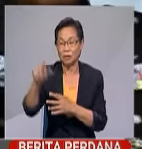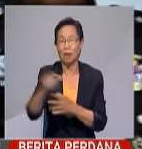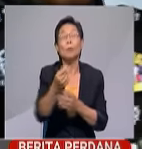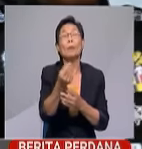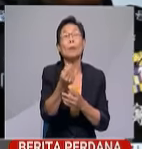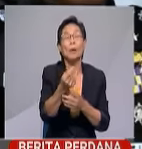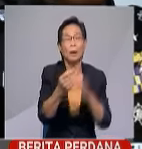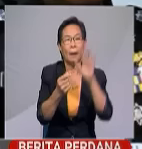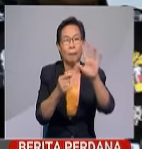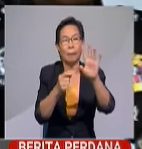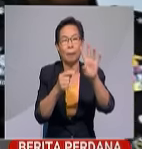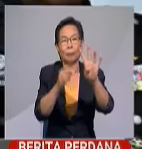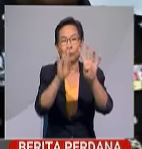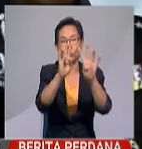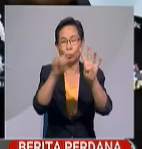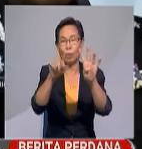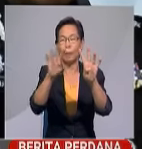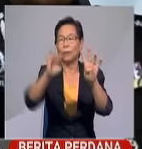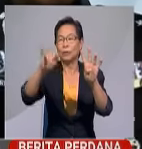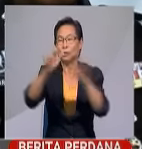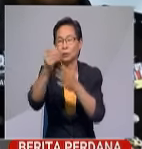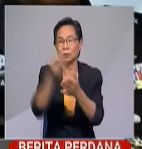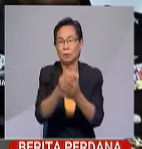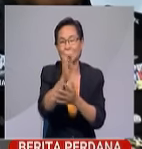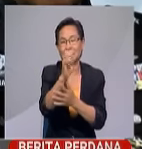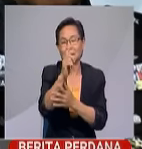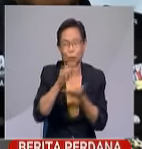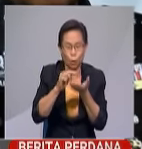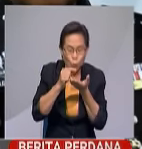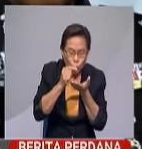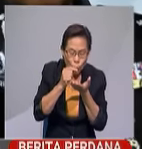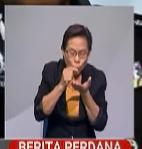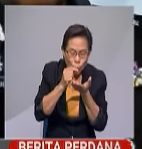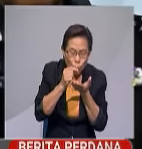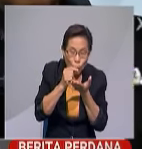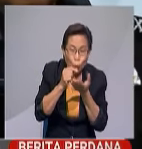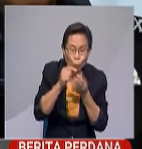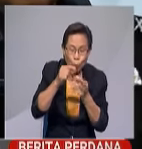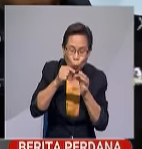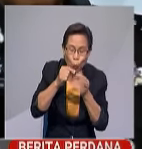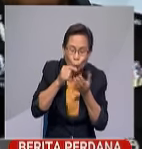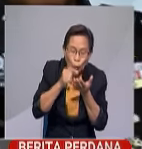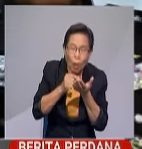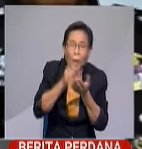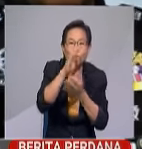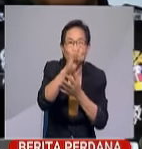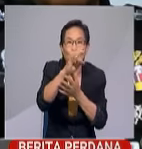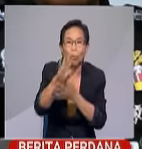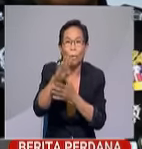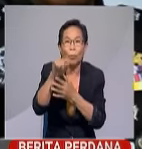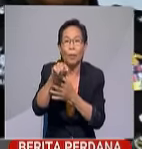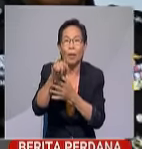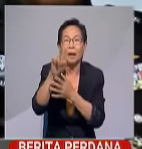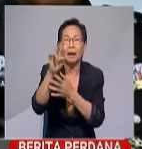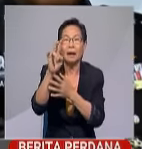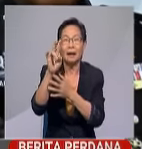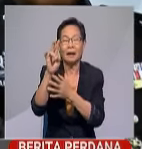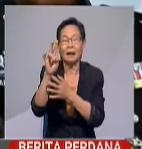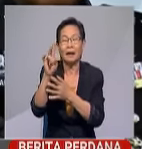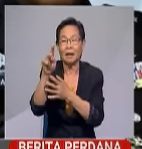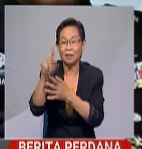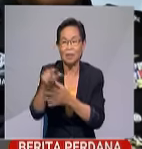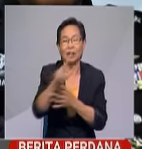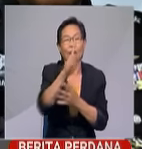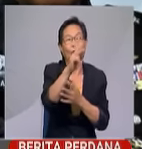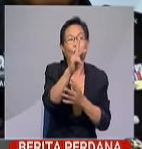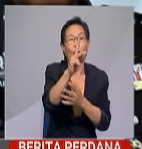47.4 juta ringgit. Ketamin 34 kilogram bernilai 153 ribu.